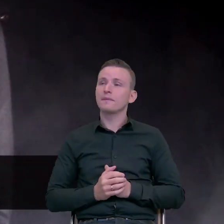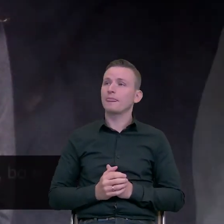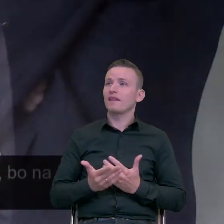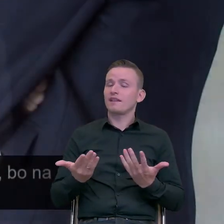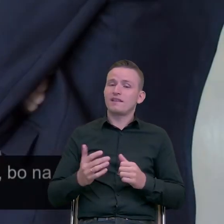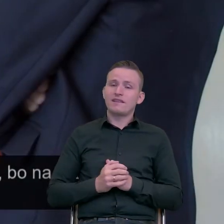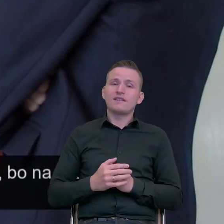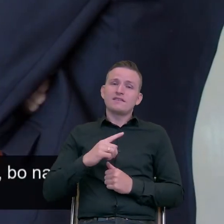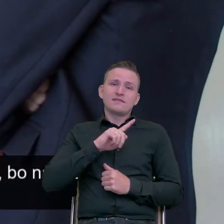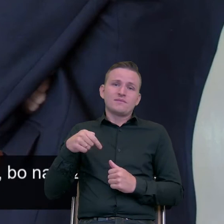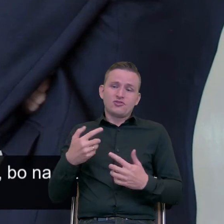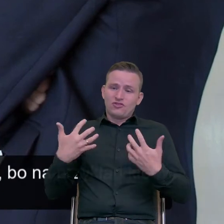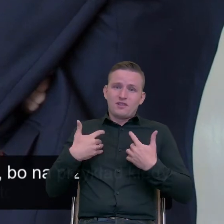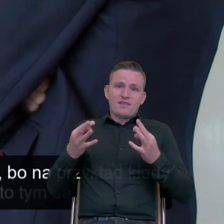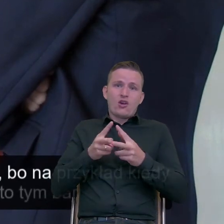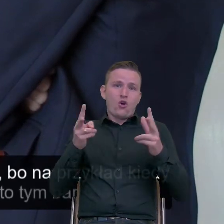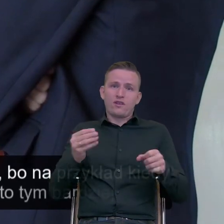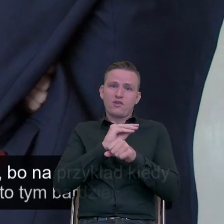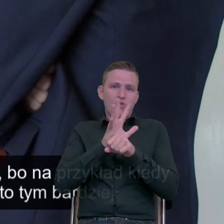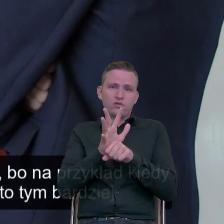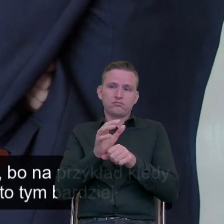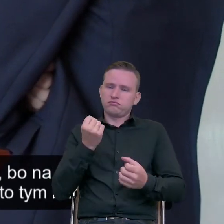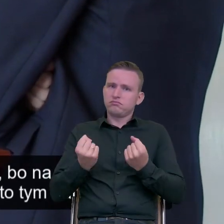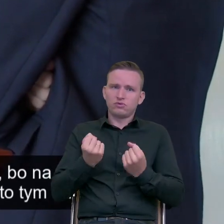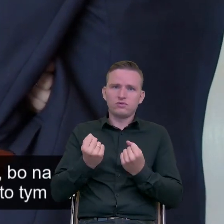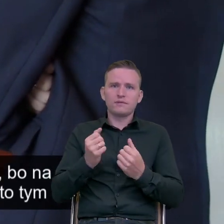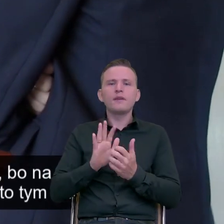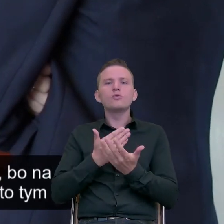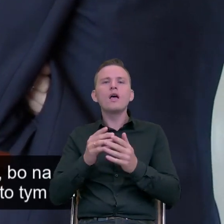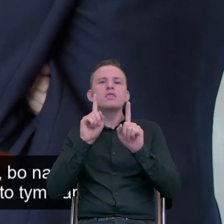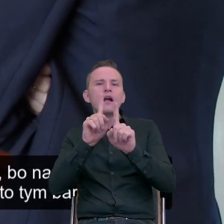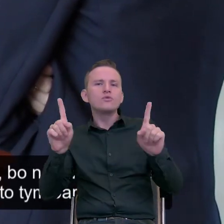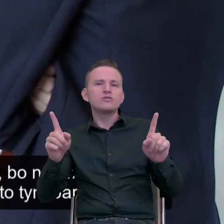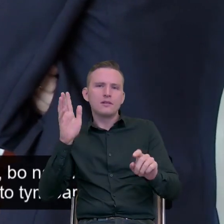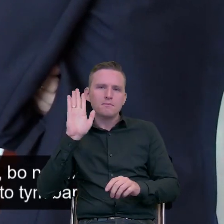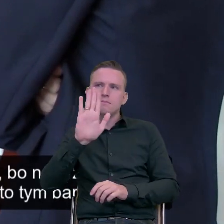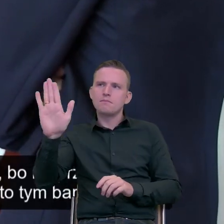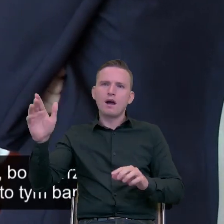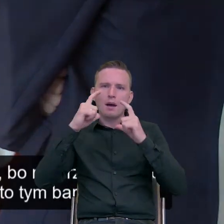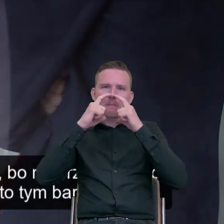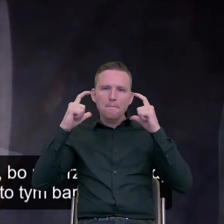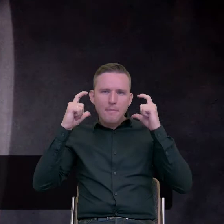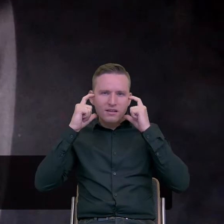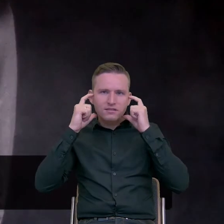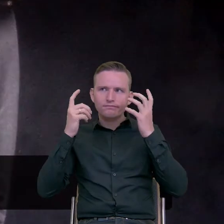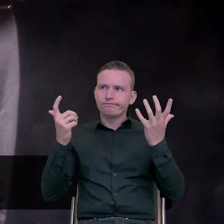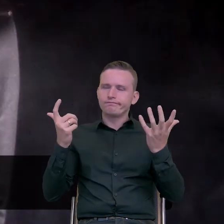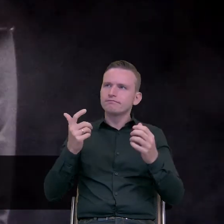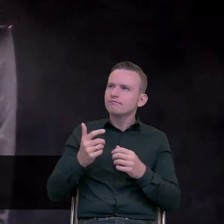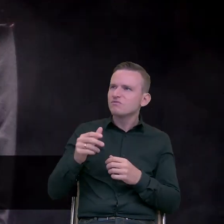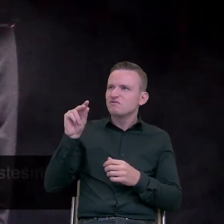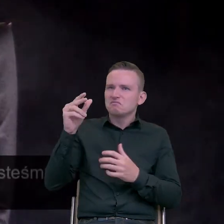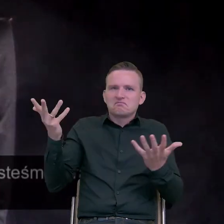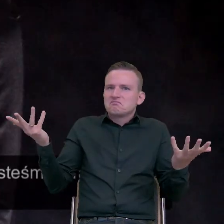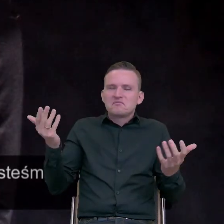teraz w epoce koronawirusa, to jest dla mnie trudne, bo na przykład kiedy nauczyciele teraz muszą nosić na lekcjach maseczki, to tym bardziej nie rozumiem,